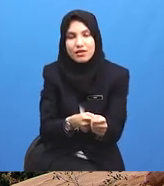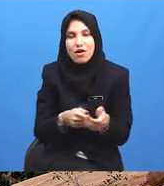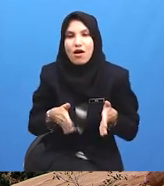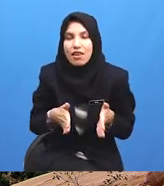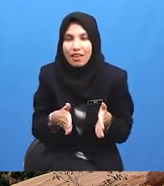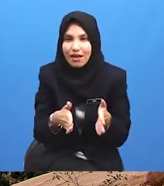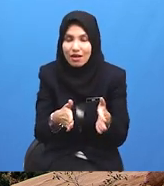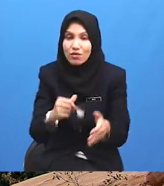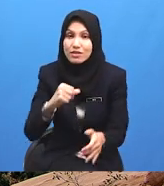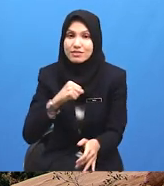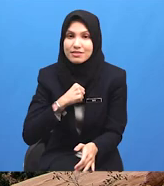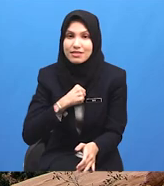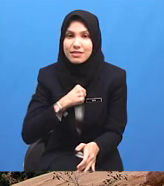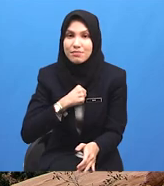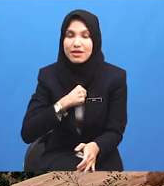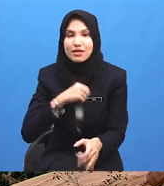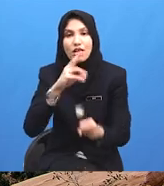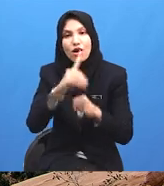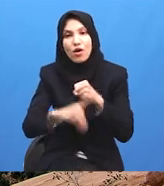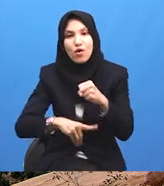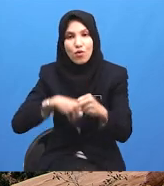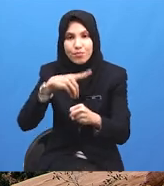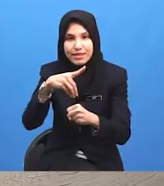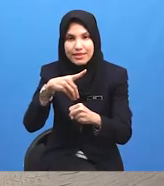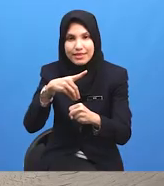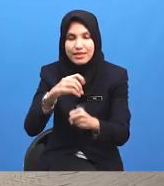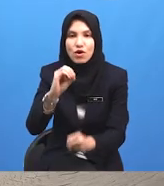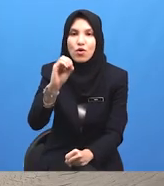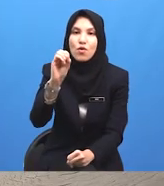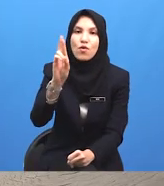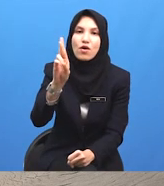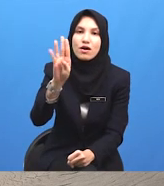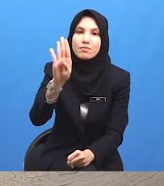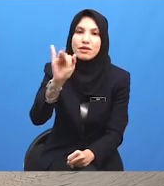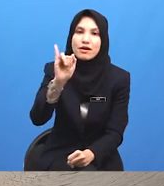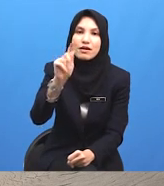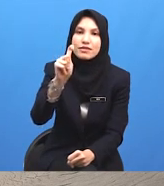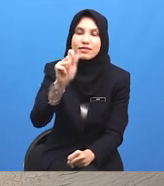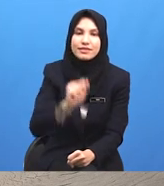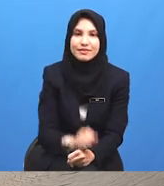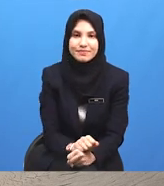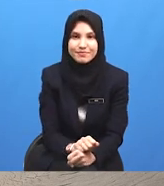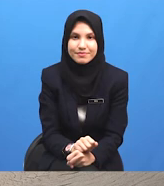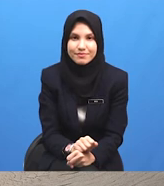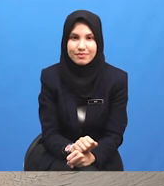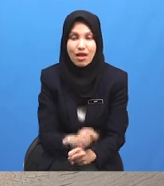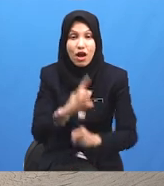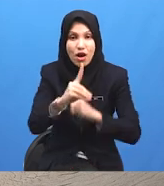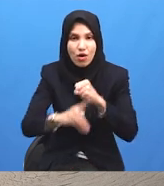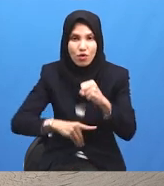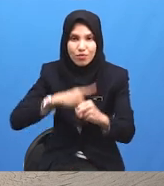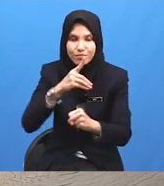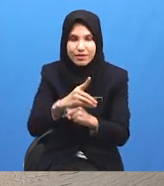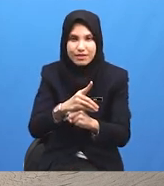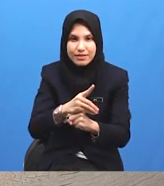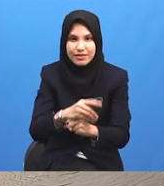dipanggil orbit. Apa itu orbit? Orbit ialah laluan bayangan planet